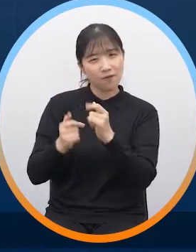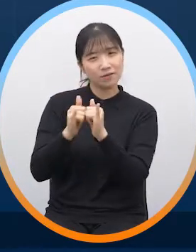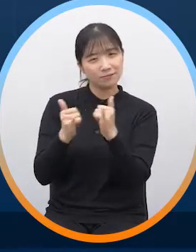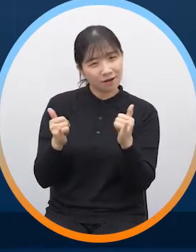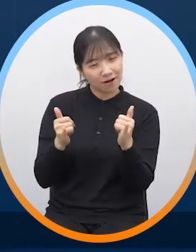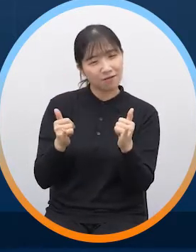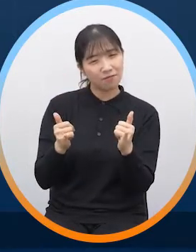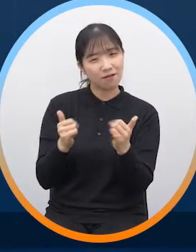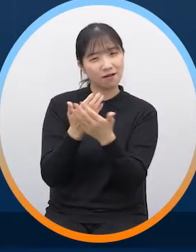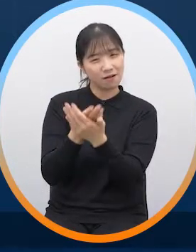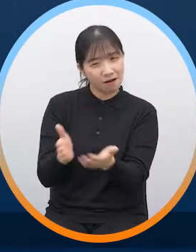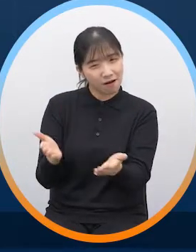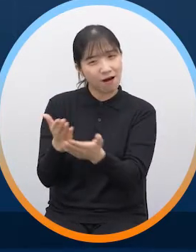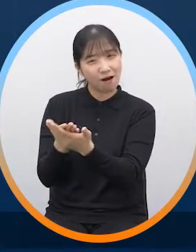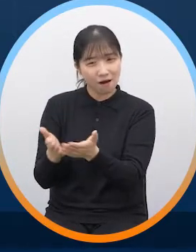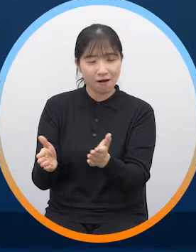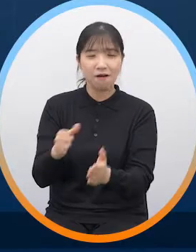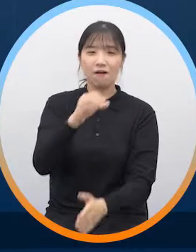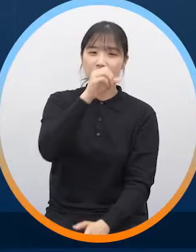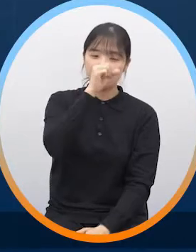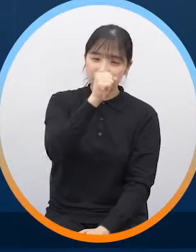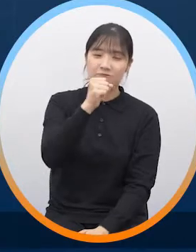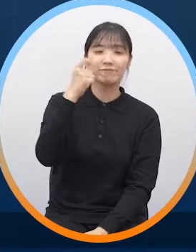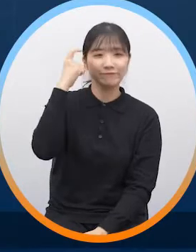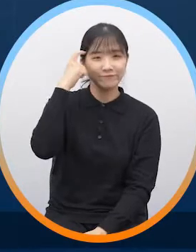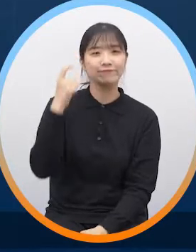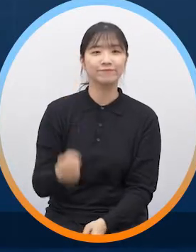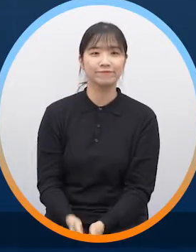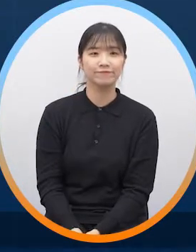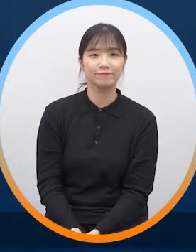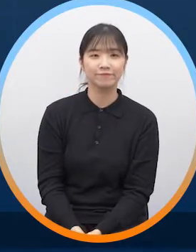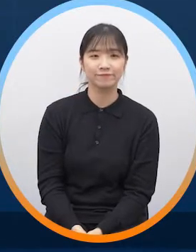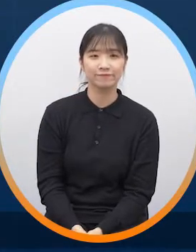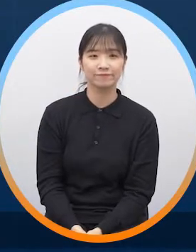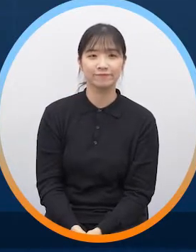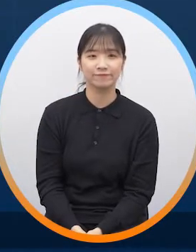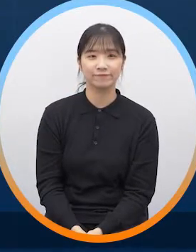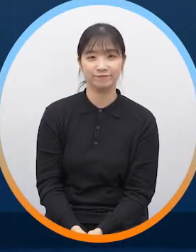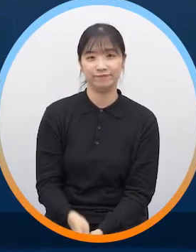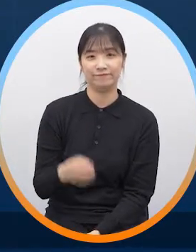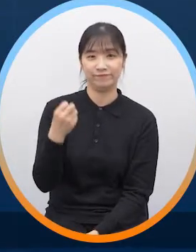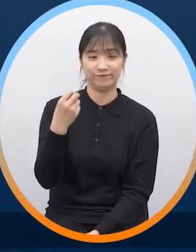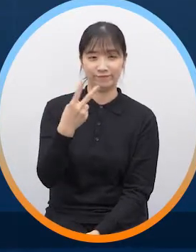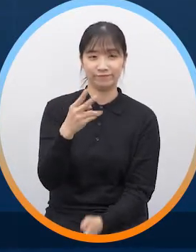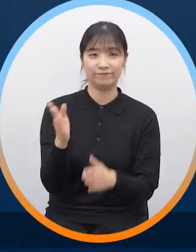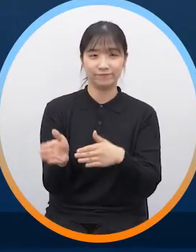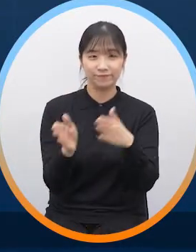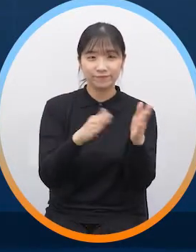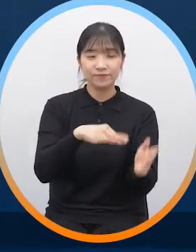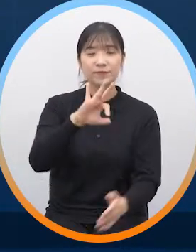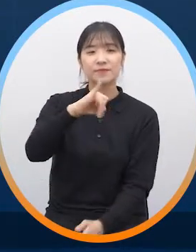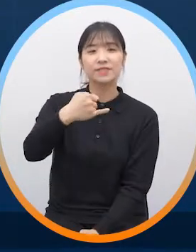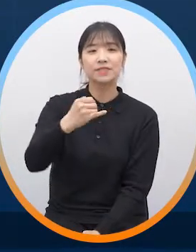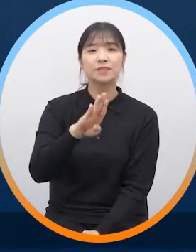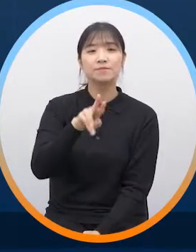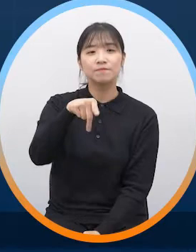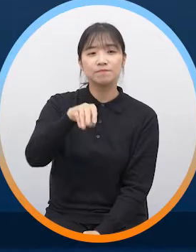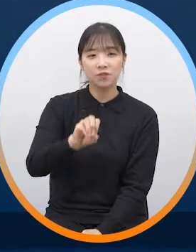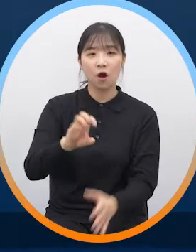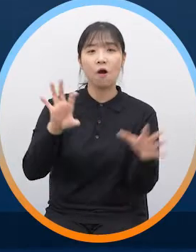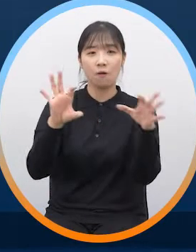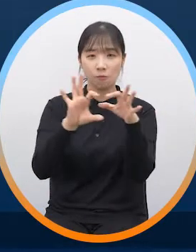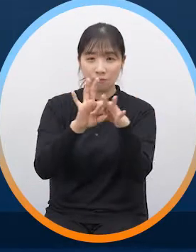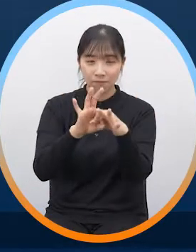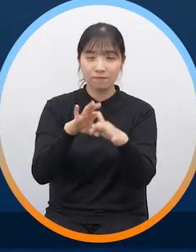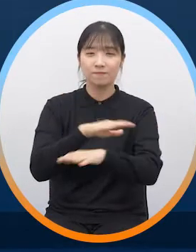관광객들에게 대접을 했으면 참 좋으리라고 생각이 됩니다. 그리고 이제 그 읍성에 대해서 좀